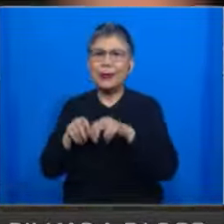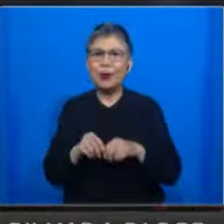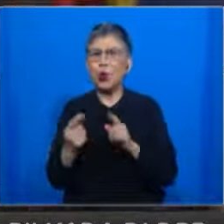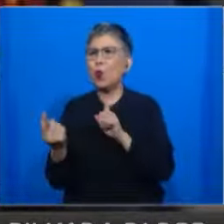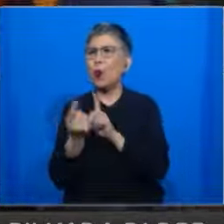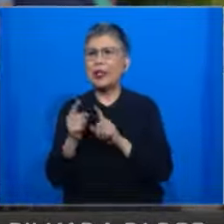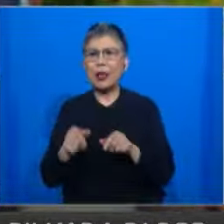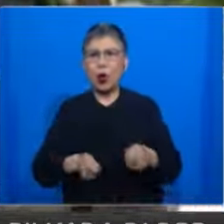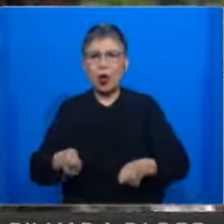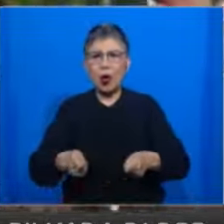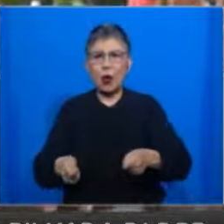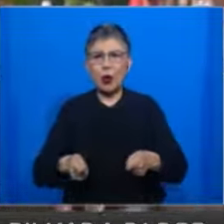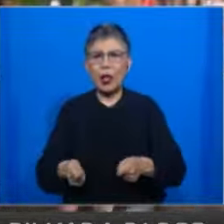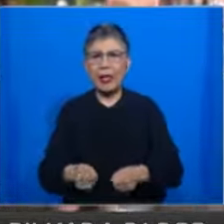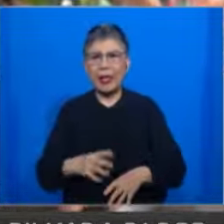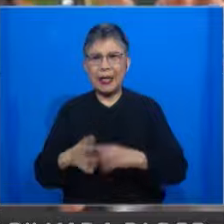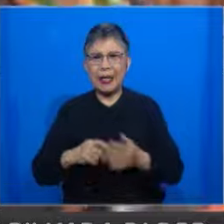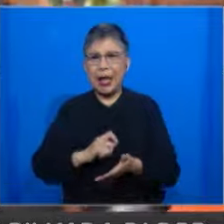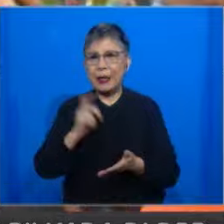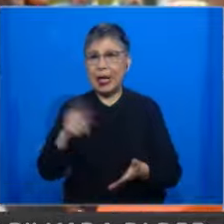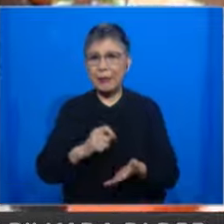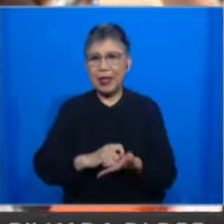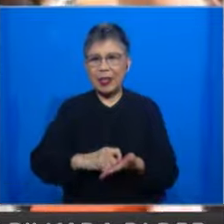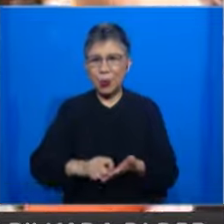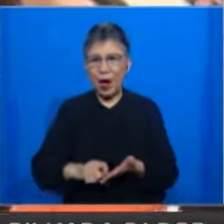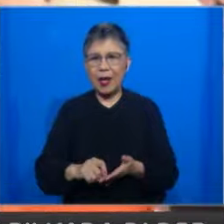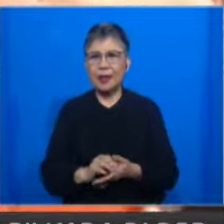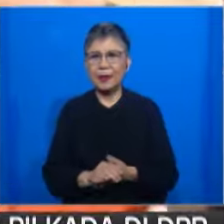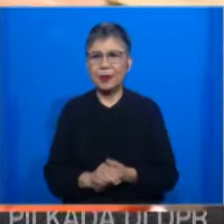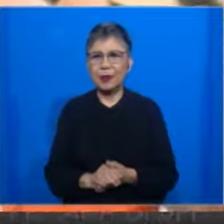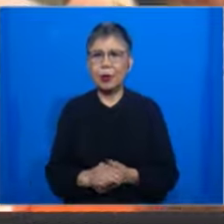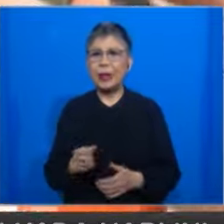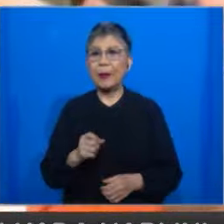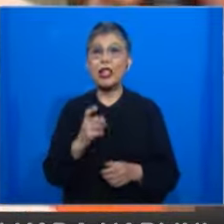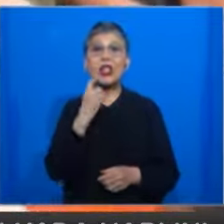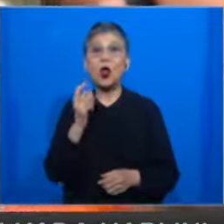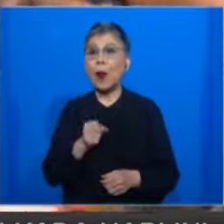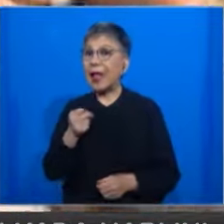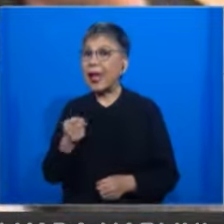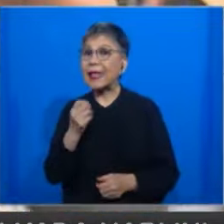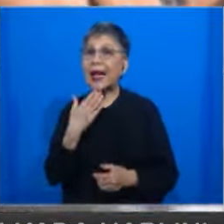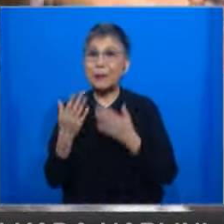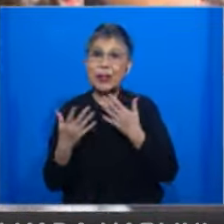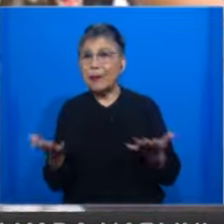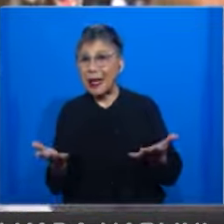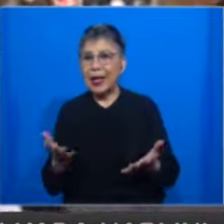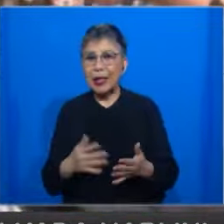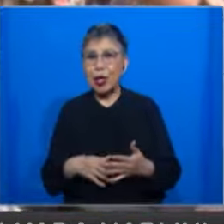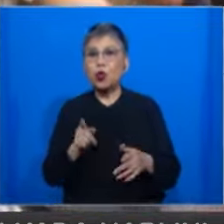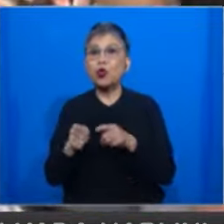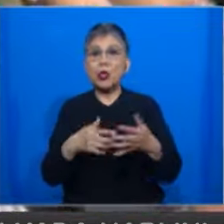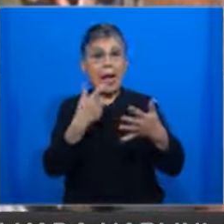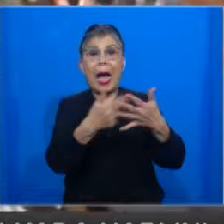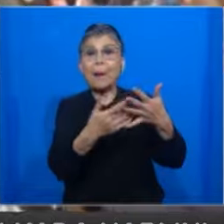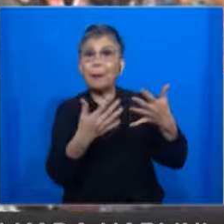menghubungi salah satu koordinator peserta aksi dari kalangan mahasiswa untuk bisa kita coba tanyakan terkait juga dengan